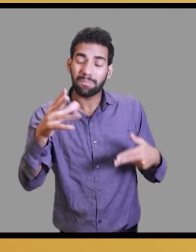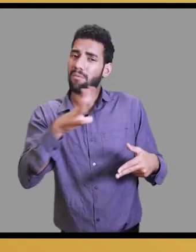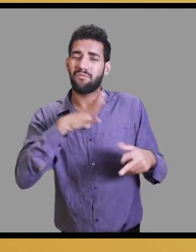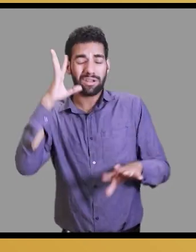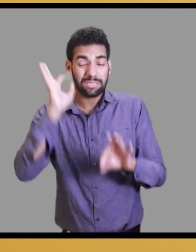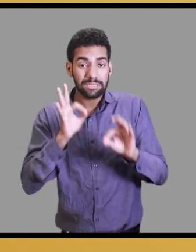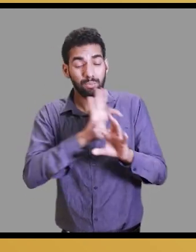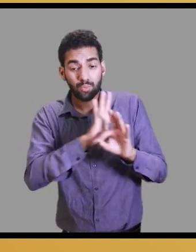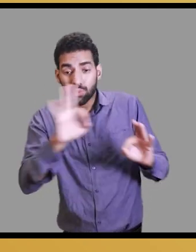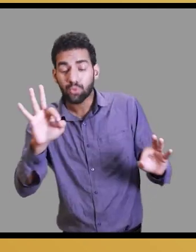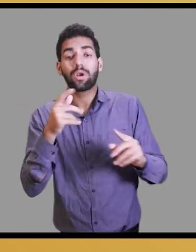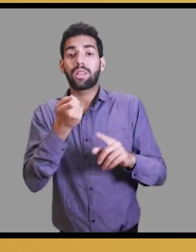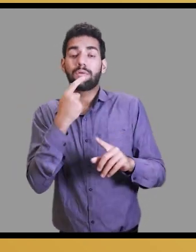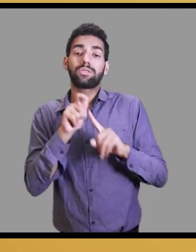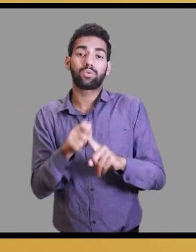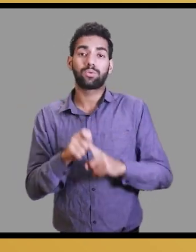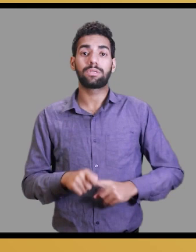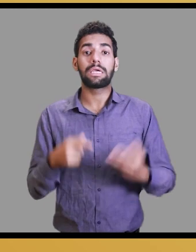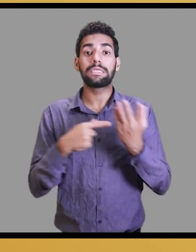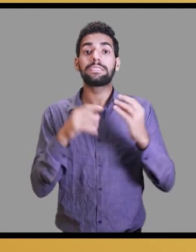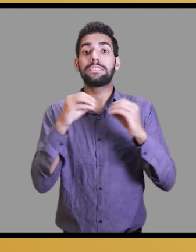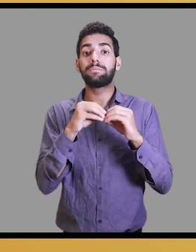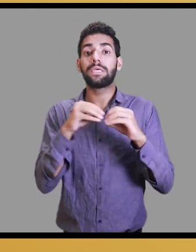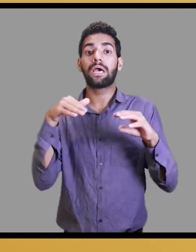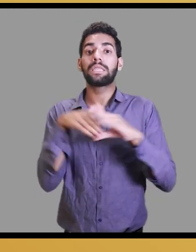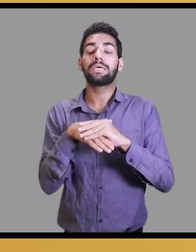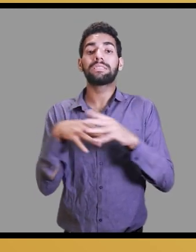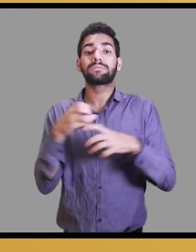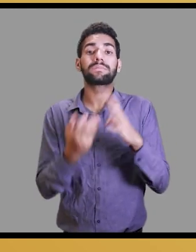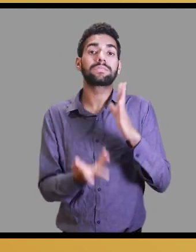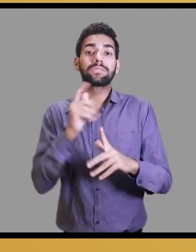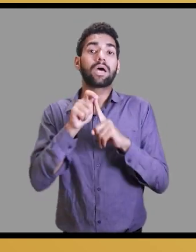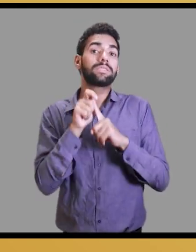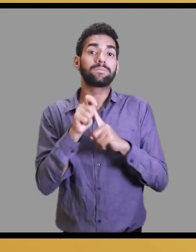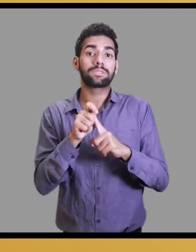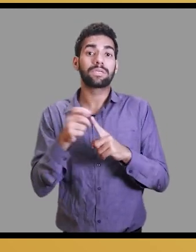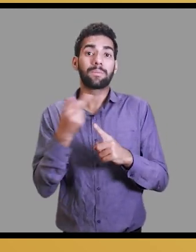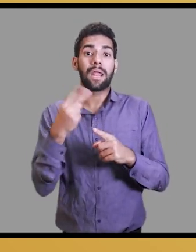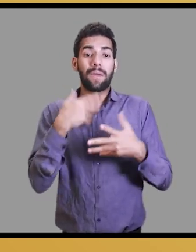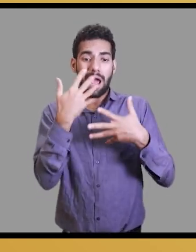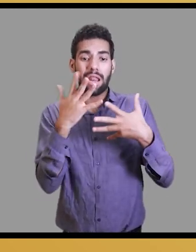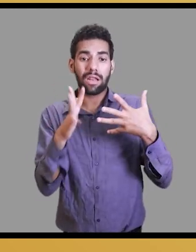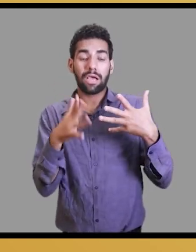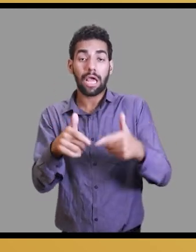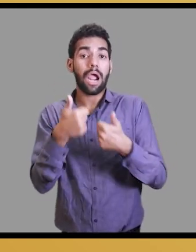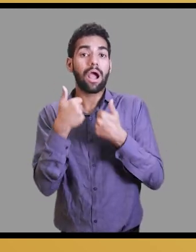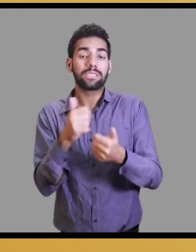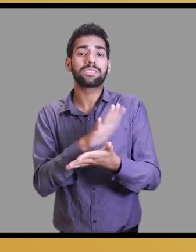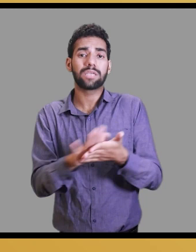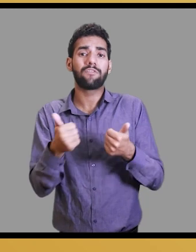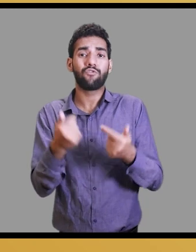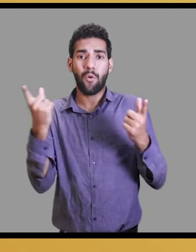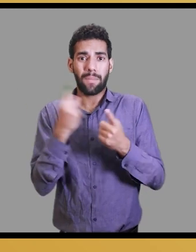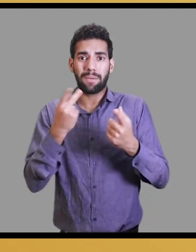کو مکمل کرنا بہت ضروری ہے۔ ٹی بی کے علاج کے اندر خاص قسم کی دوائیاں استعمال ہوتی ہیں جن کو ہم اینٹی ٹوبرکلوس ٹریٹمنٹ کہتے ہیں۔ یہ